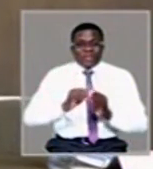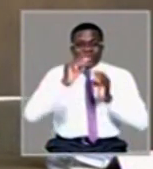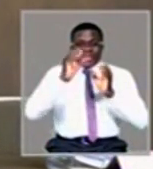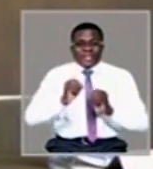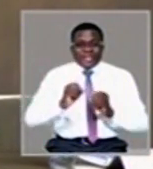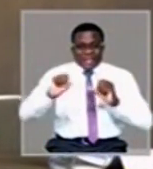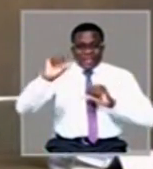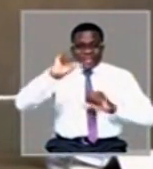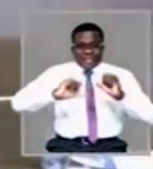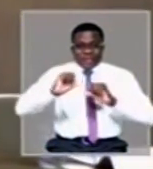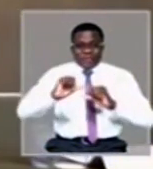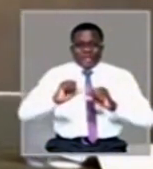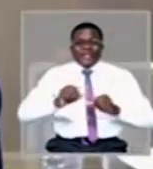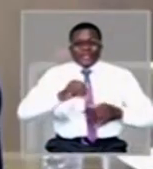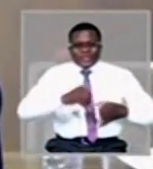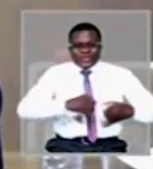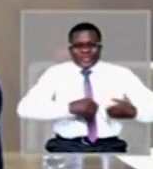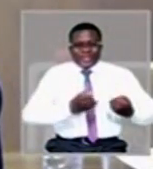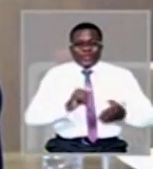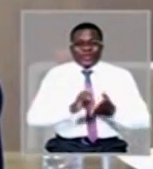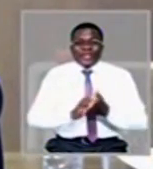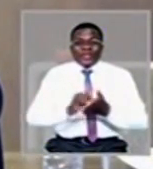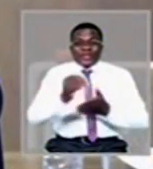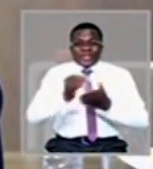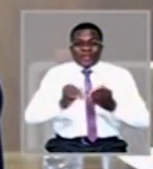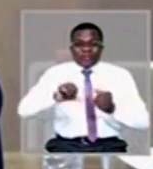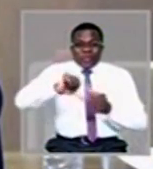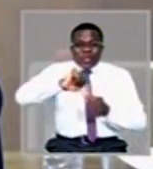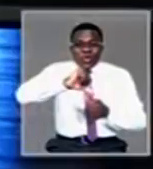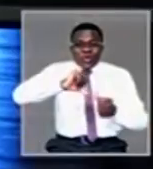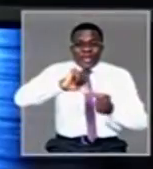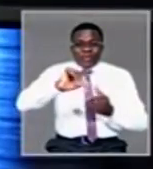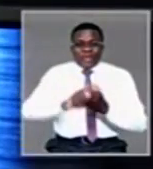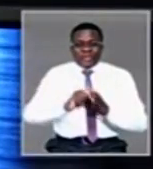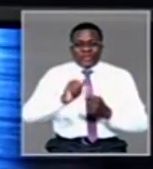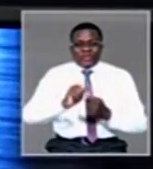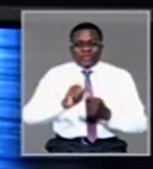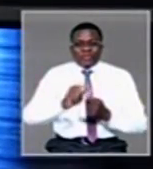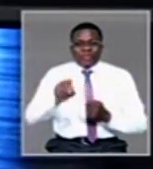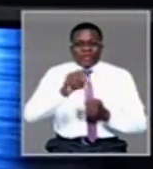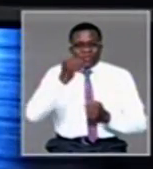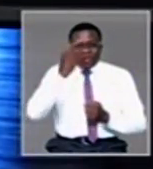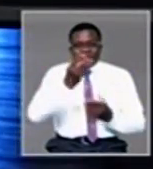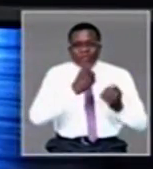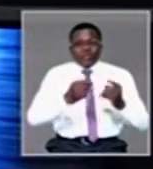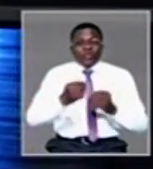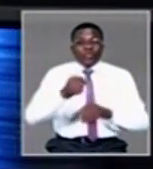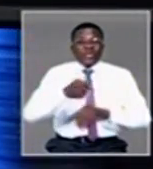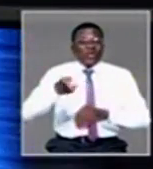l'enseignement scientifique se réjouit de cette forme de collaboration. Vous l'aviez compris depuis fort